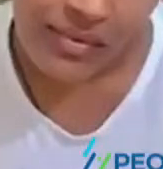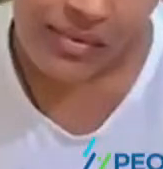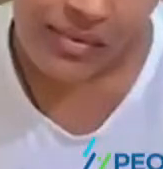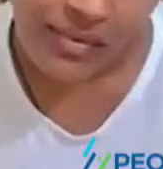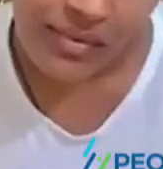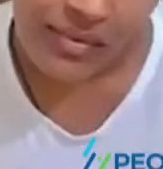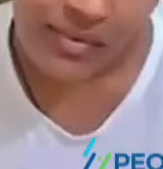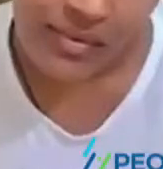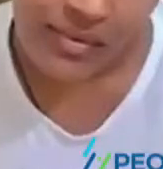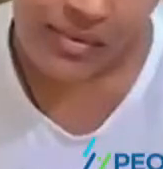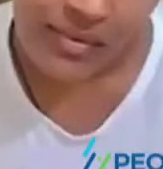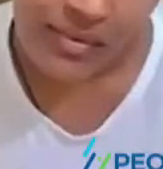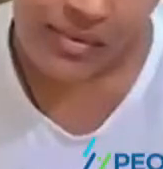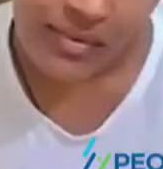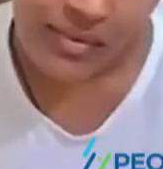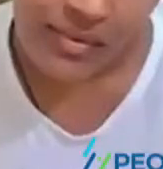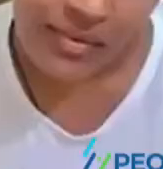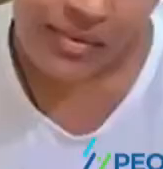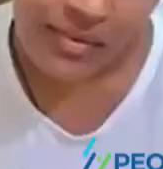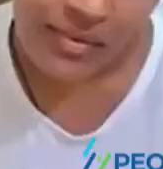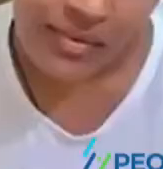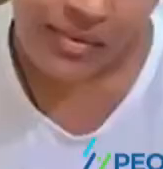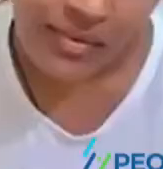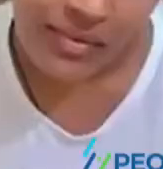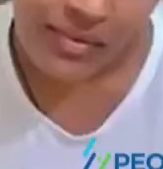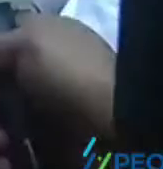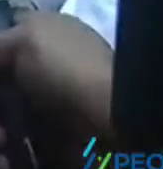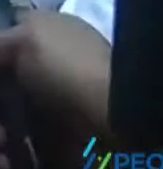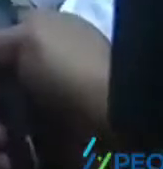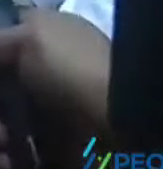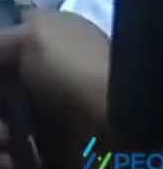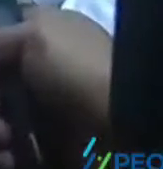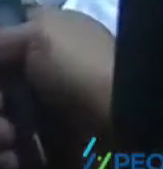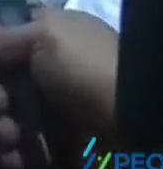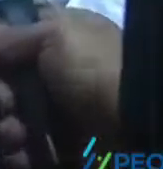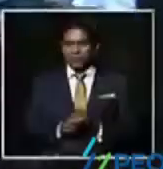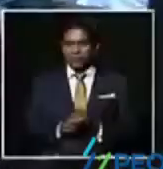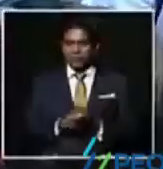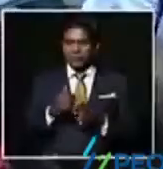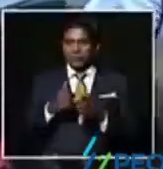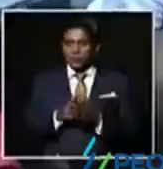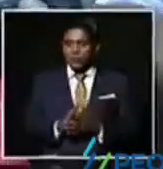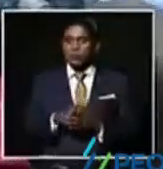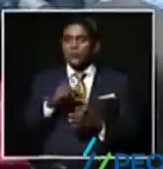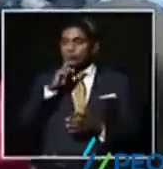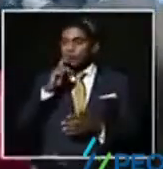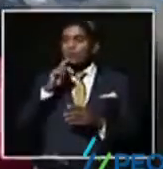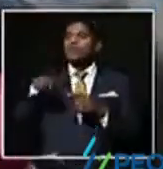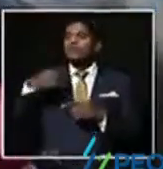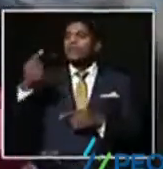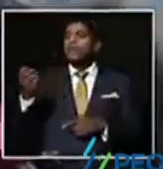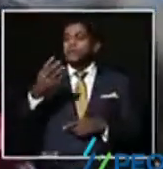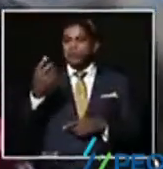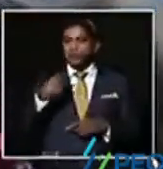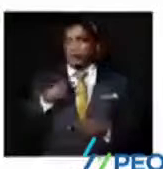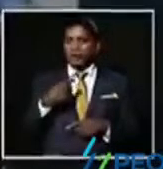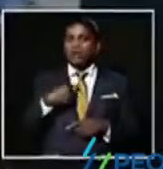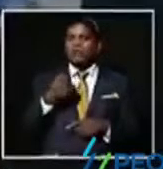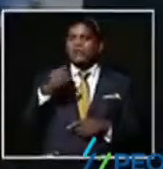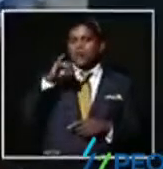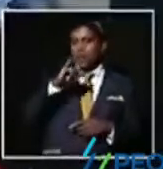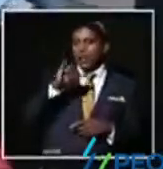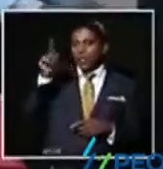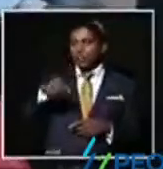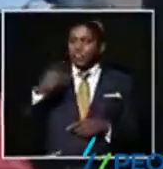මේ වන විට සිද්ධිය පිළිබඳව විමර්ශනයක් ආරම්භ කර තිබෙනවා. දරු අධිකරණයෙන් මේකට ඉදිරි දිනයක් දුන්නා. මේ 6යි 2 දිනේ දුන්නා.